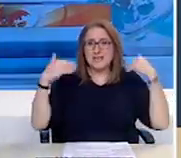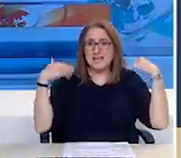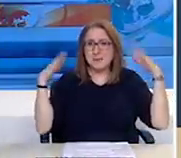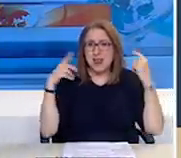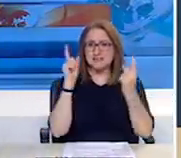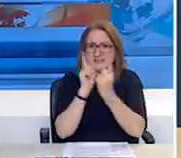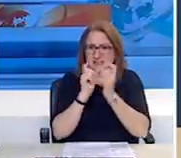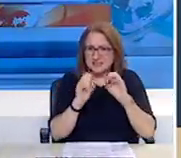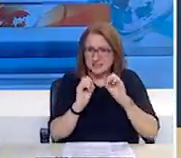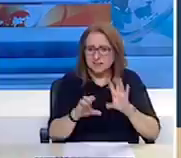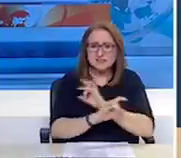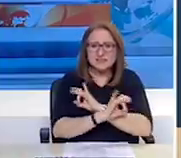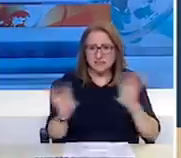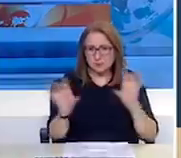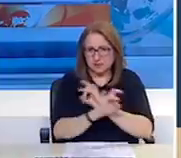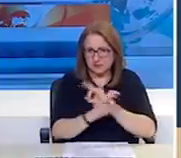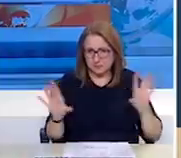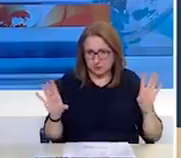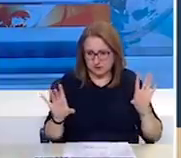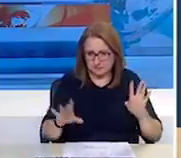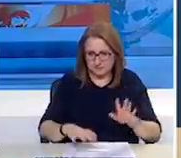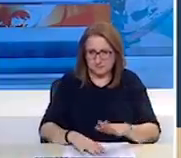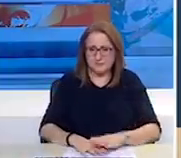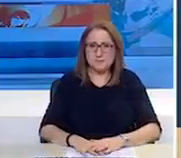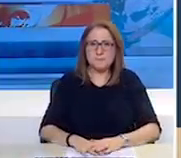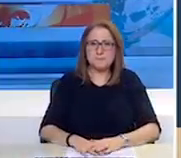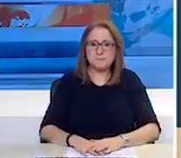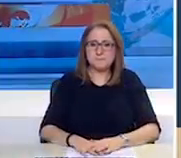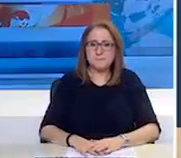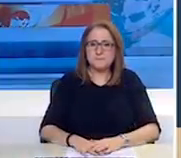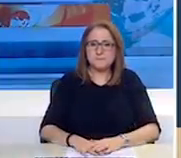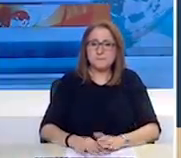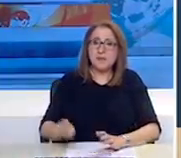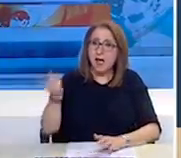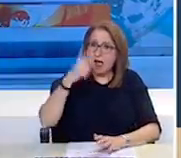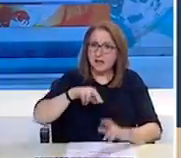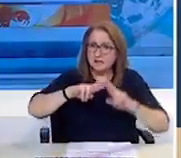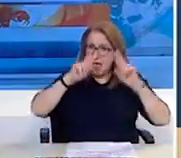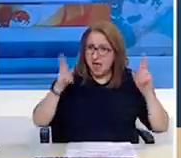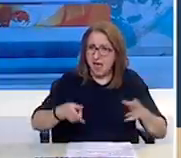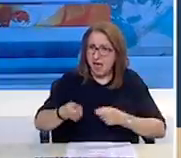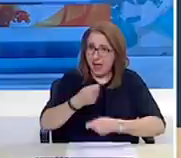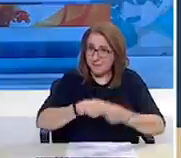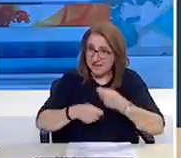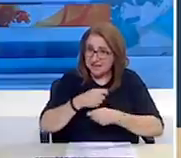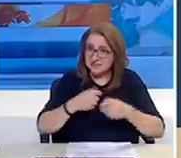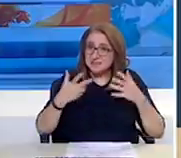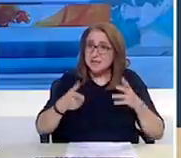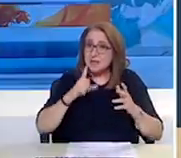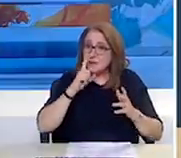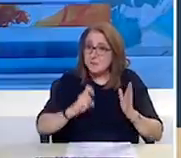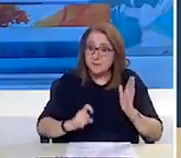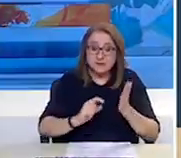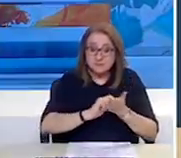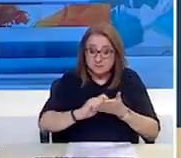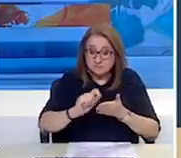που διαθέτουν οποιοδήποτε κωδικό δραστηριότητας που τίθεται σε επαναλειτουργία υπό όρους υποχρεούνται με έντυπο και ηλεκτρονικό τρόπο